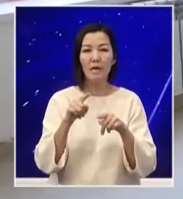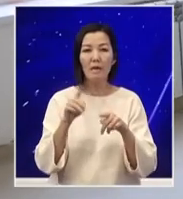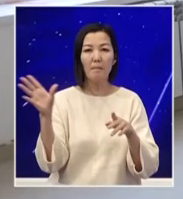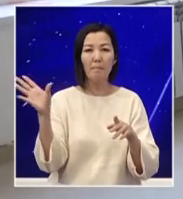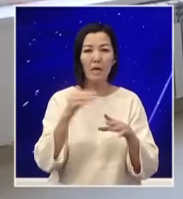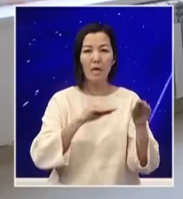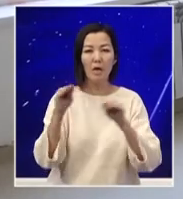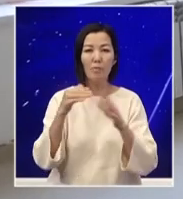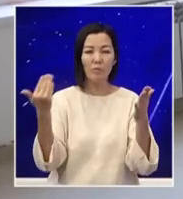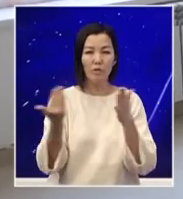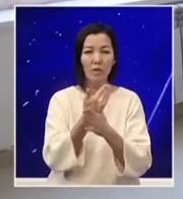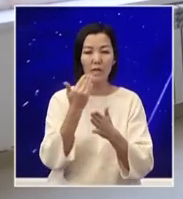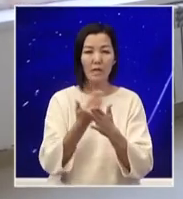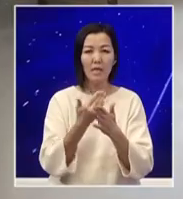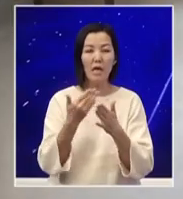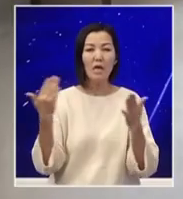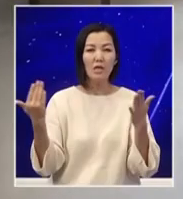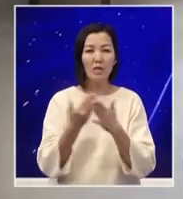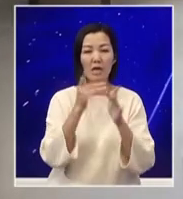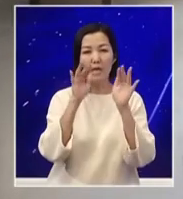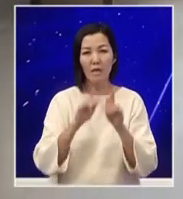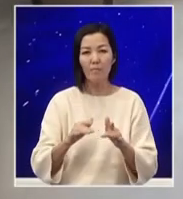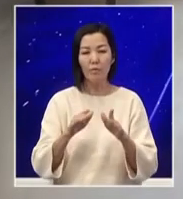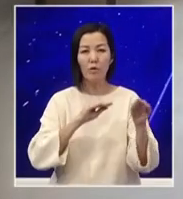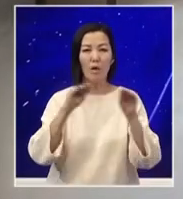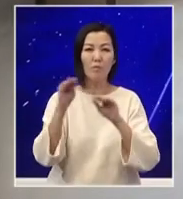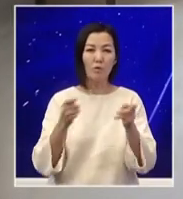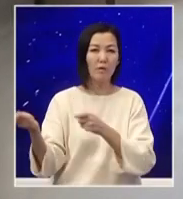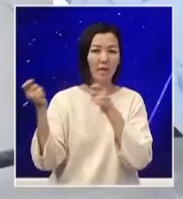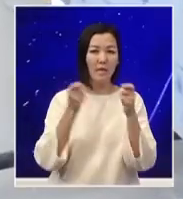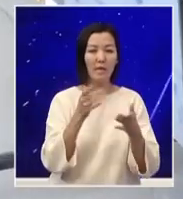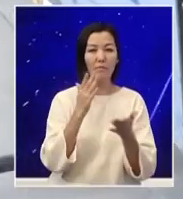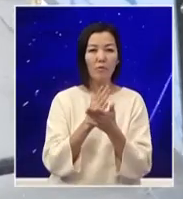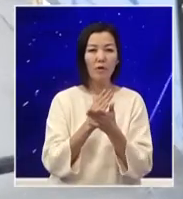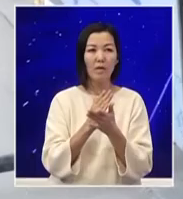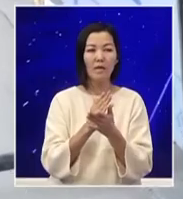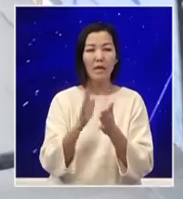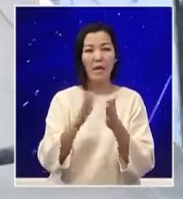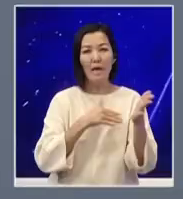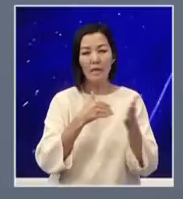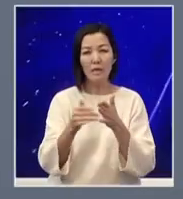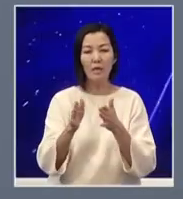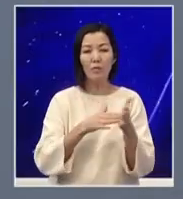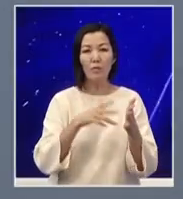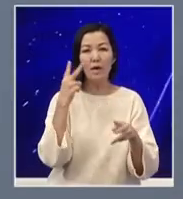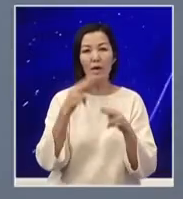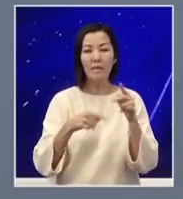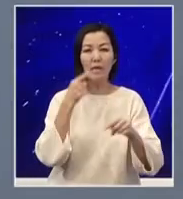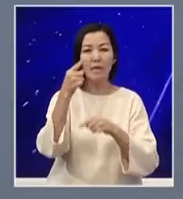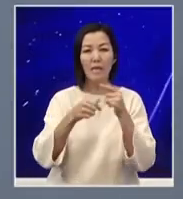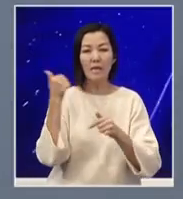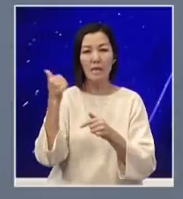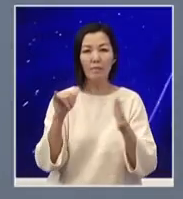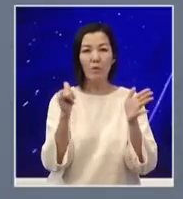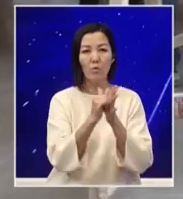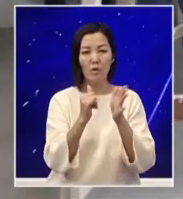да жаңартылған. Жаңа парта, компьютер, құрал жабдықтар әкелініп қойған. Әктеу сұрлау жұмыстары аяқталса, келер аптада